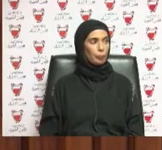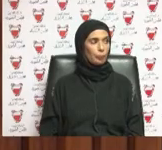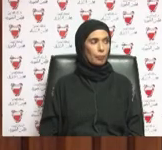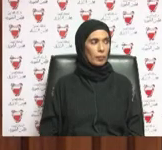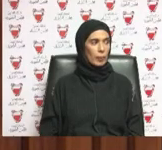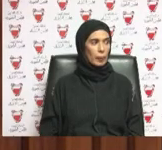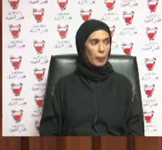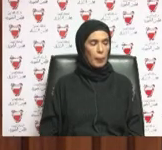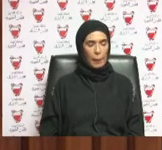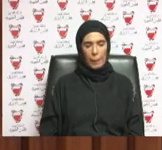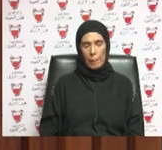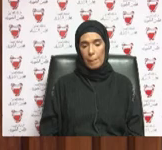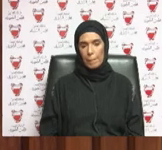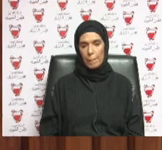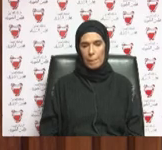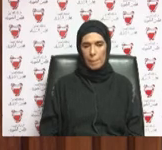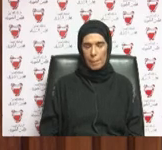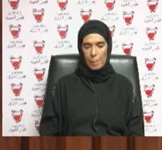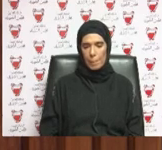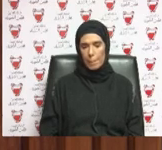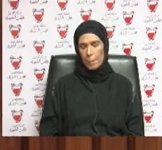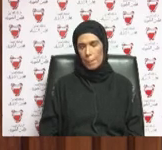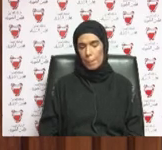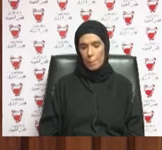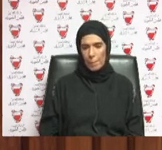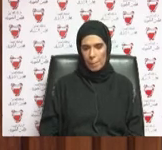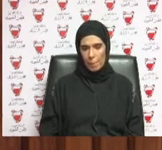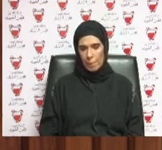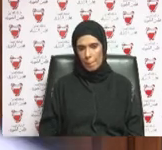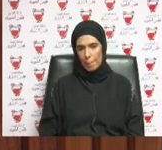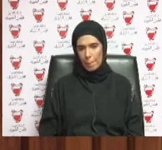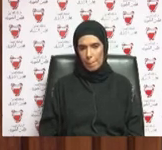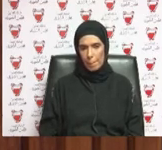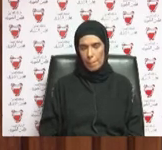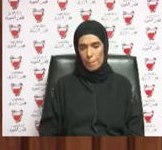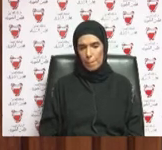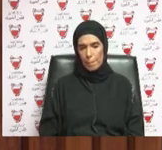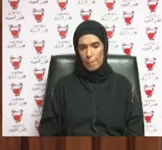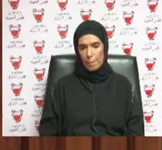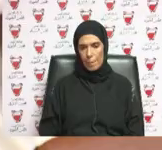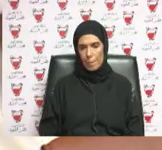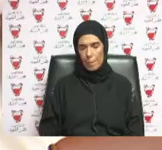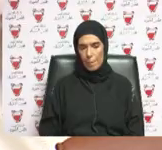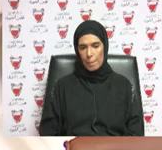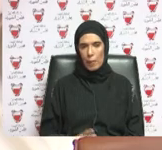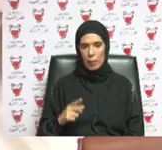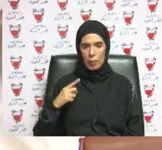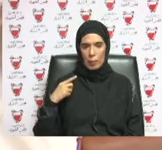شكرا. الأخ نوار المحمود تفضل. شكرا معالي الرئيس. بسم